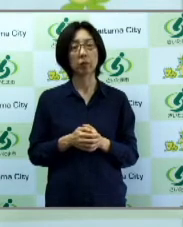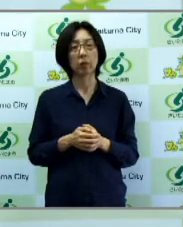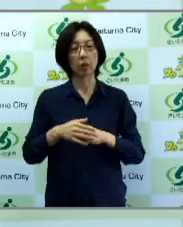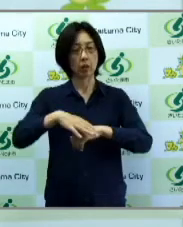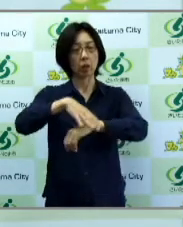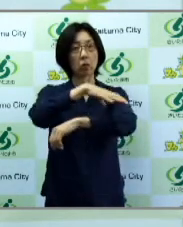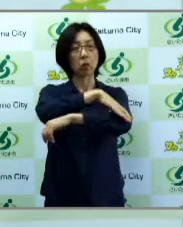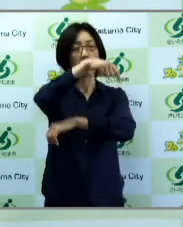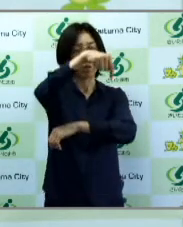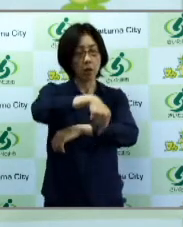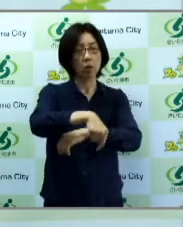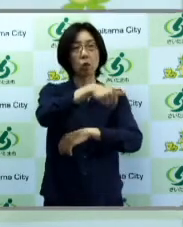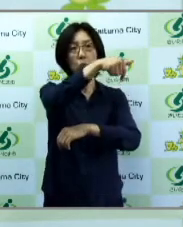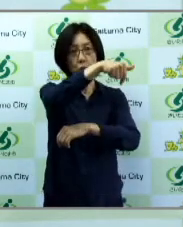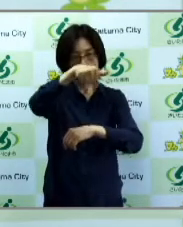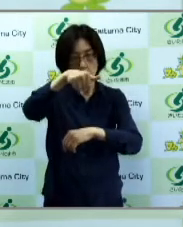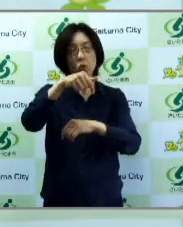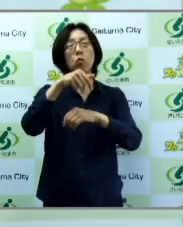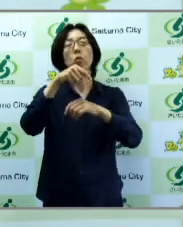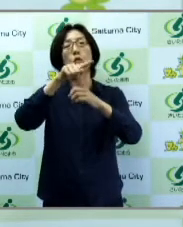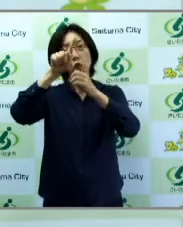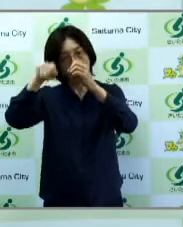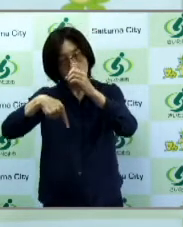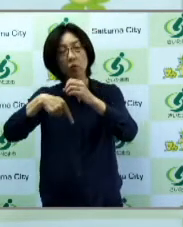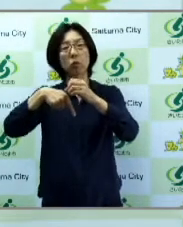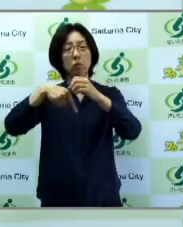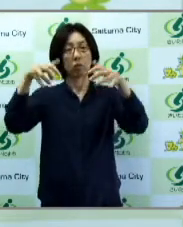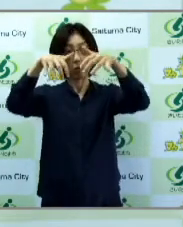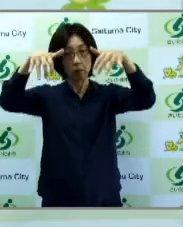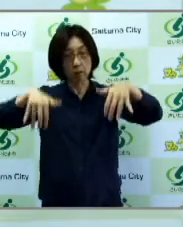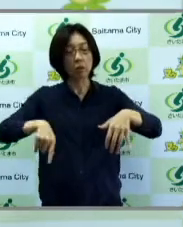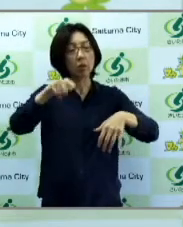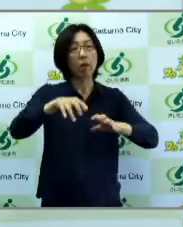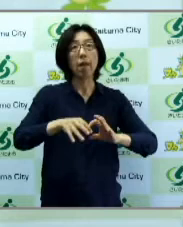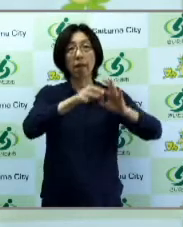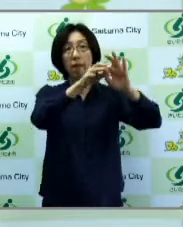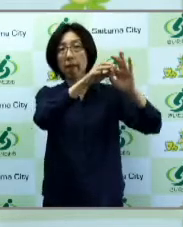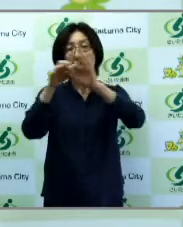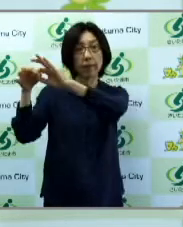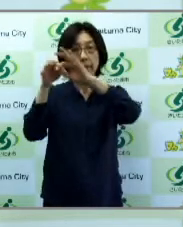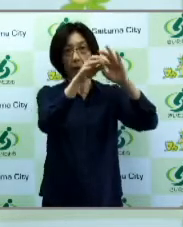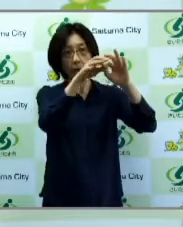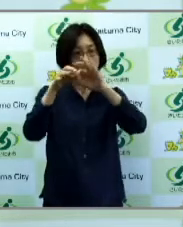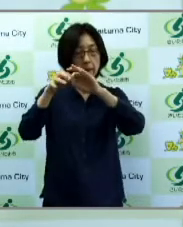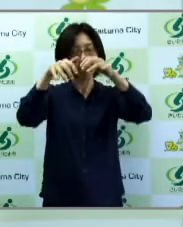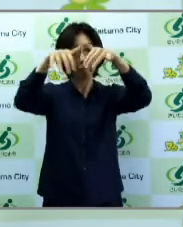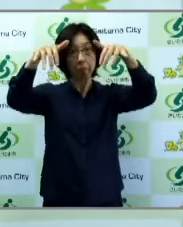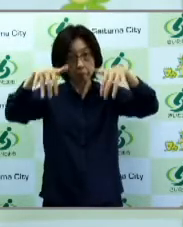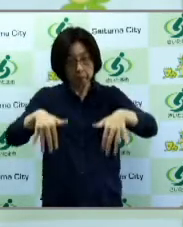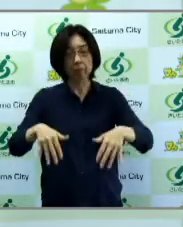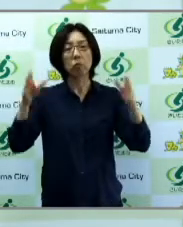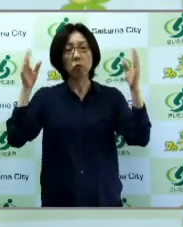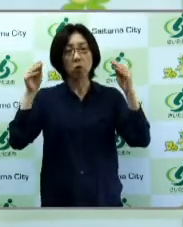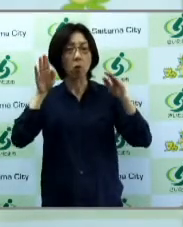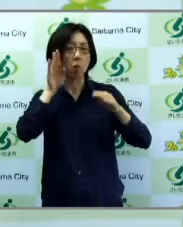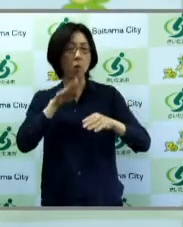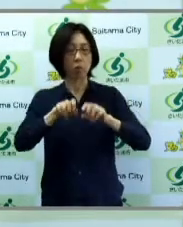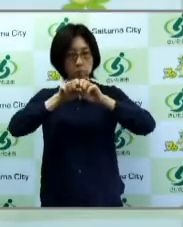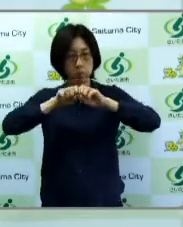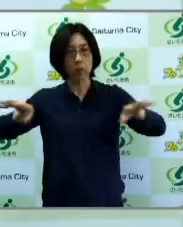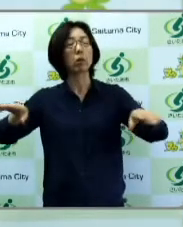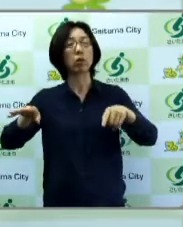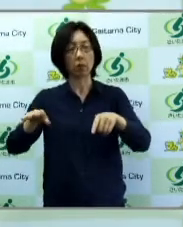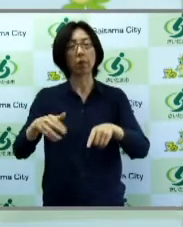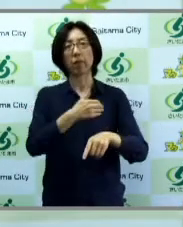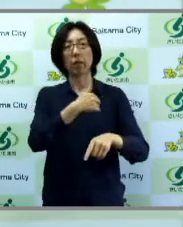常に必要になってくるというふうに来年に向けては考えておりますので、まあそういったことをま